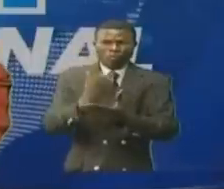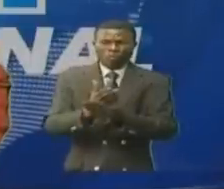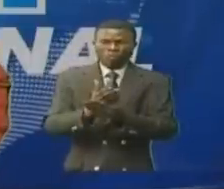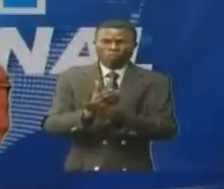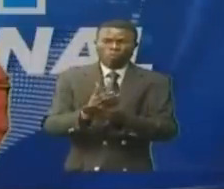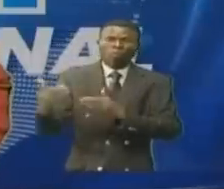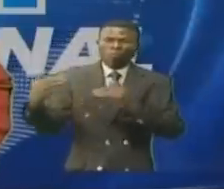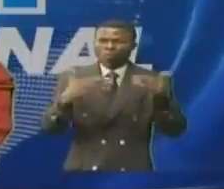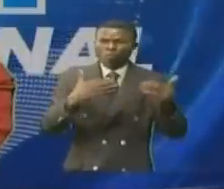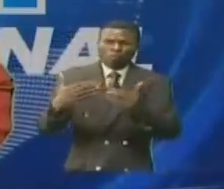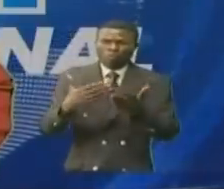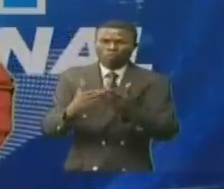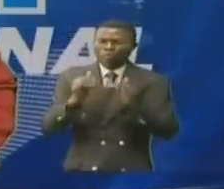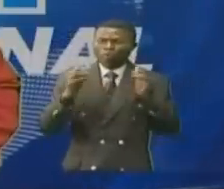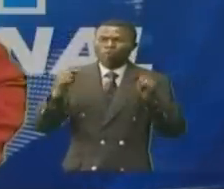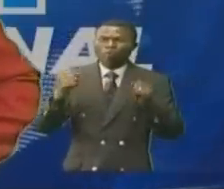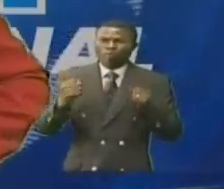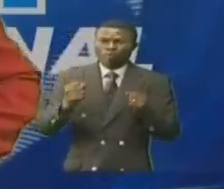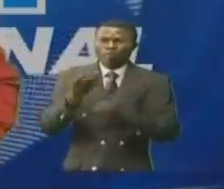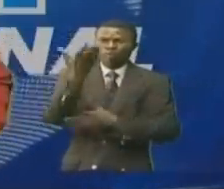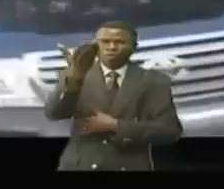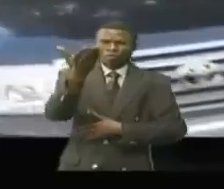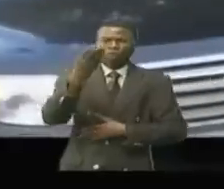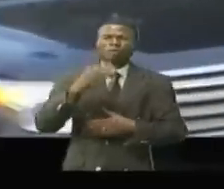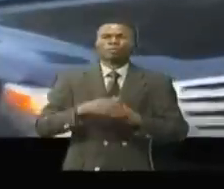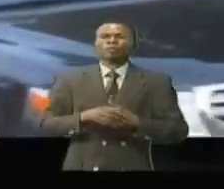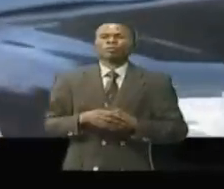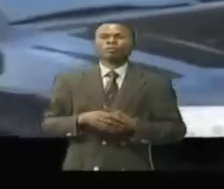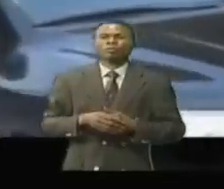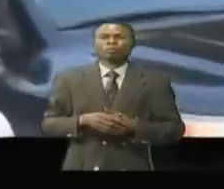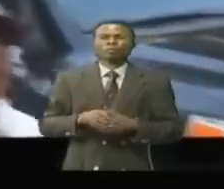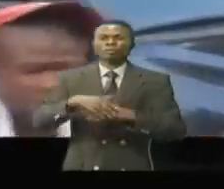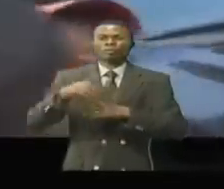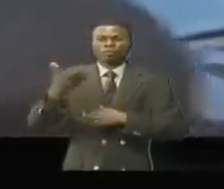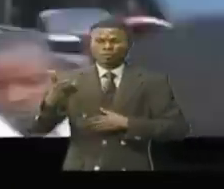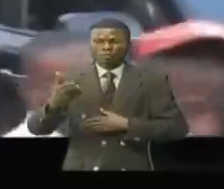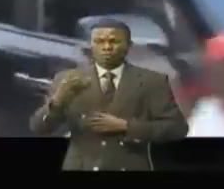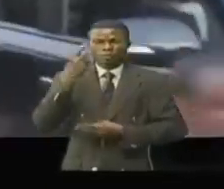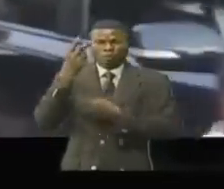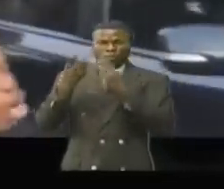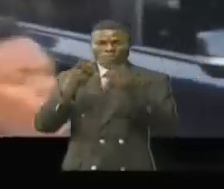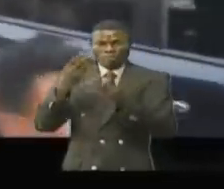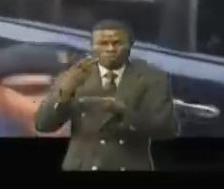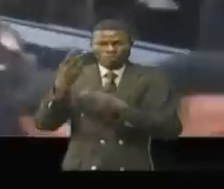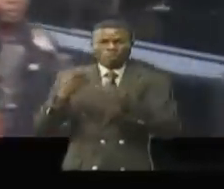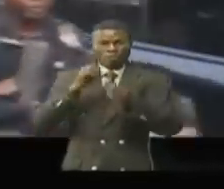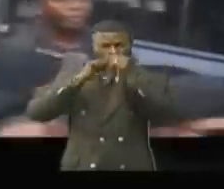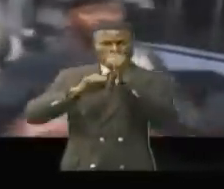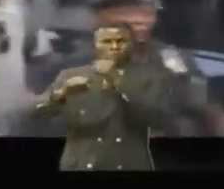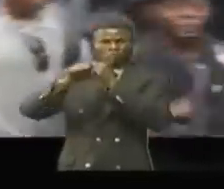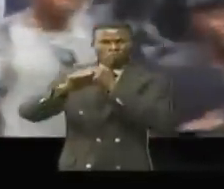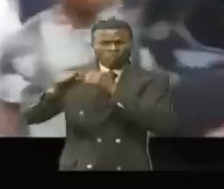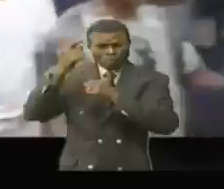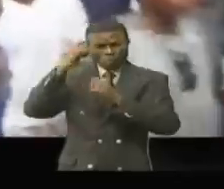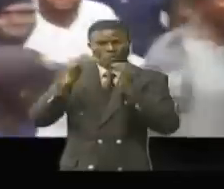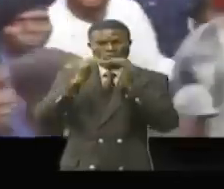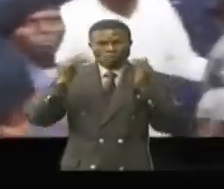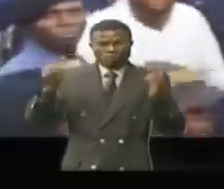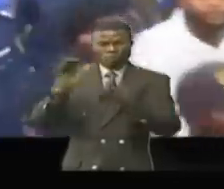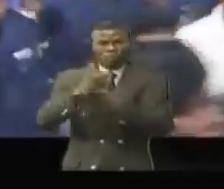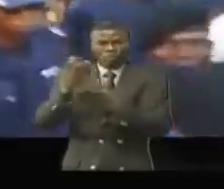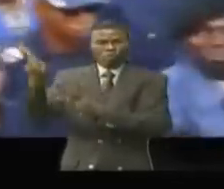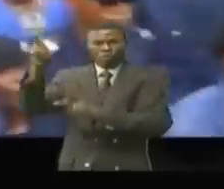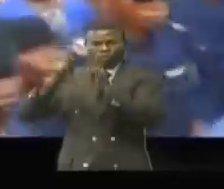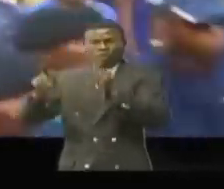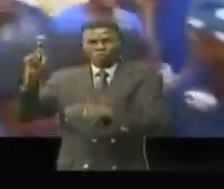de guerre pour une paix durable. Reportage. Après avoir effectué une tournée de sensibilisation pour la paix entre les